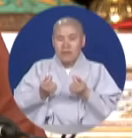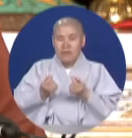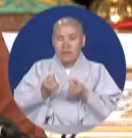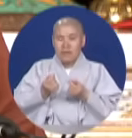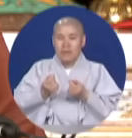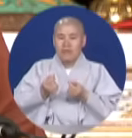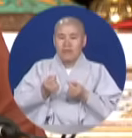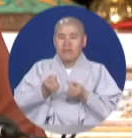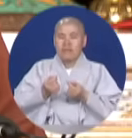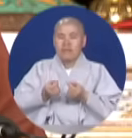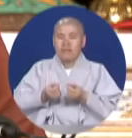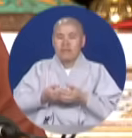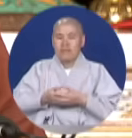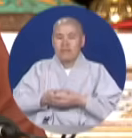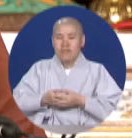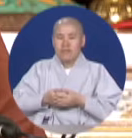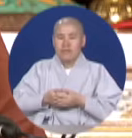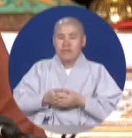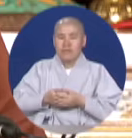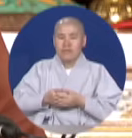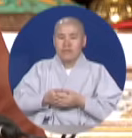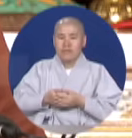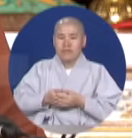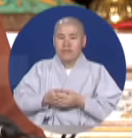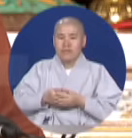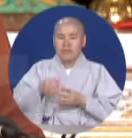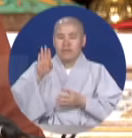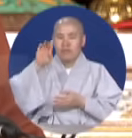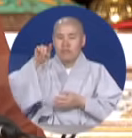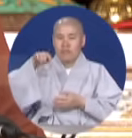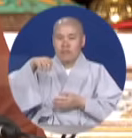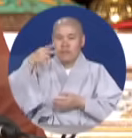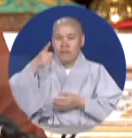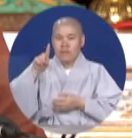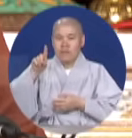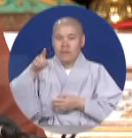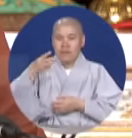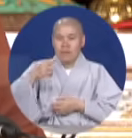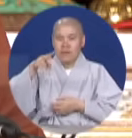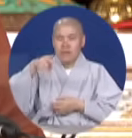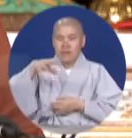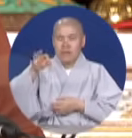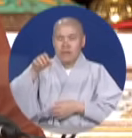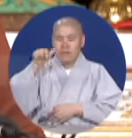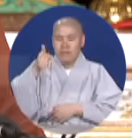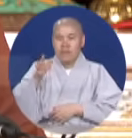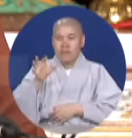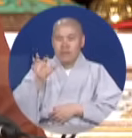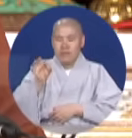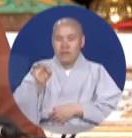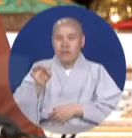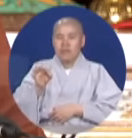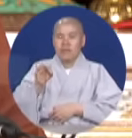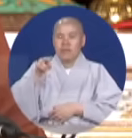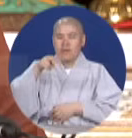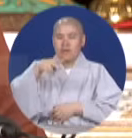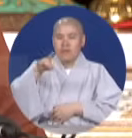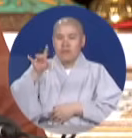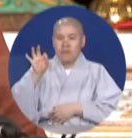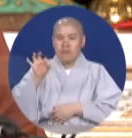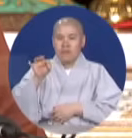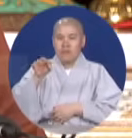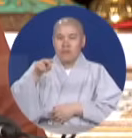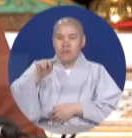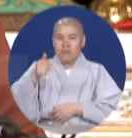부달 성공이면 좌선무익이라. 성공, 그 본성이 공함을 통달하지